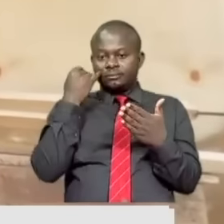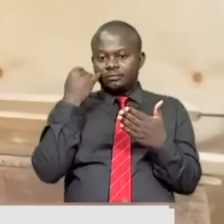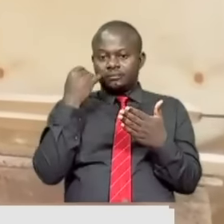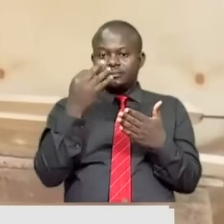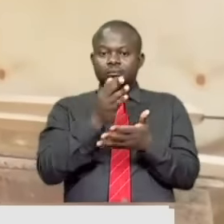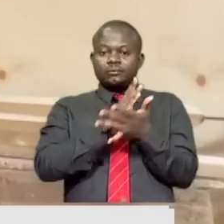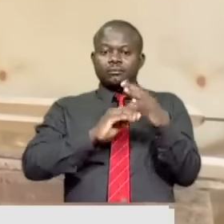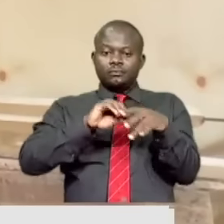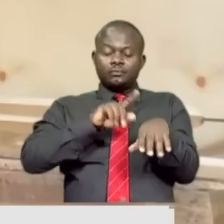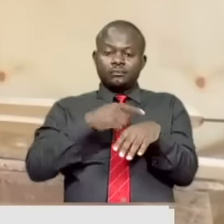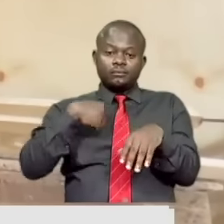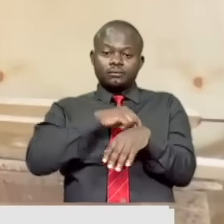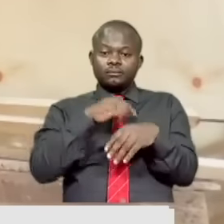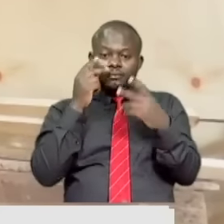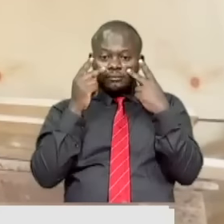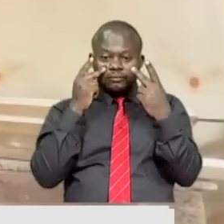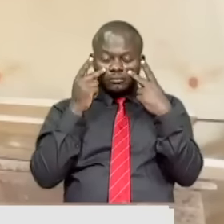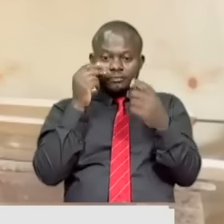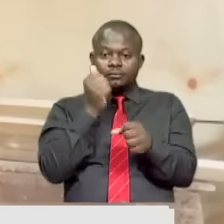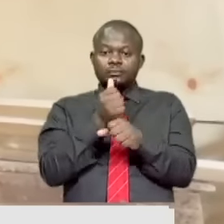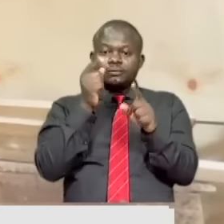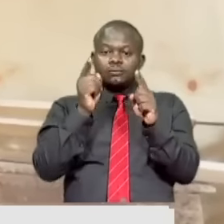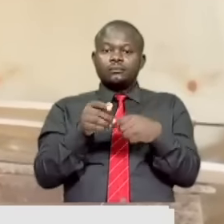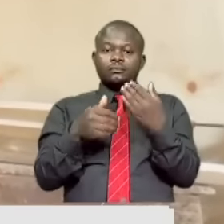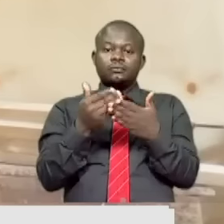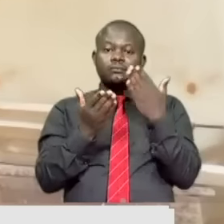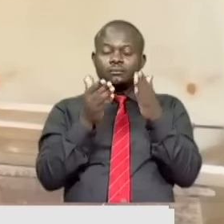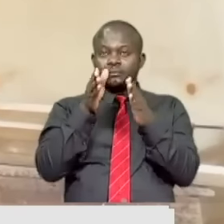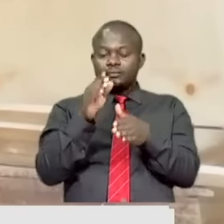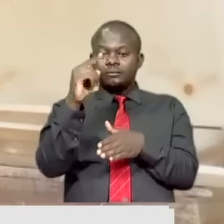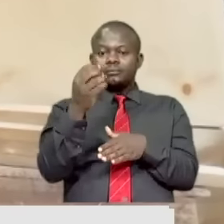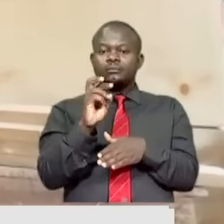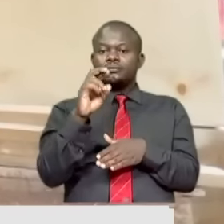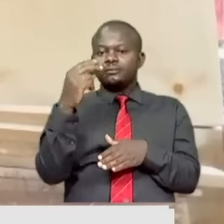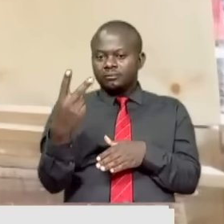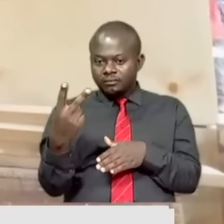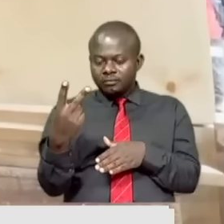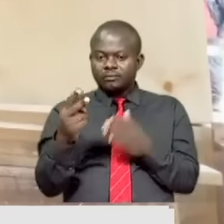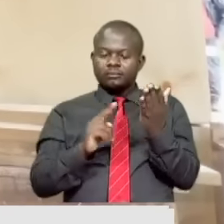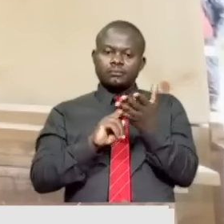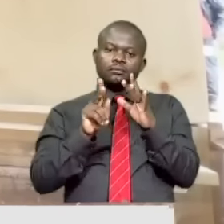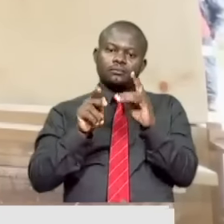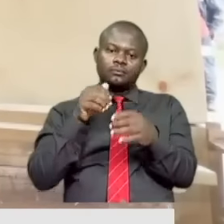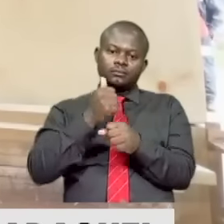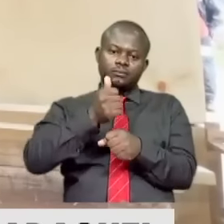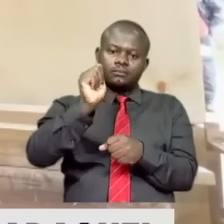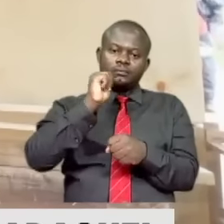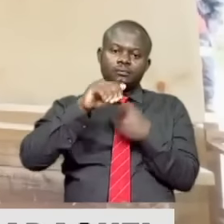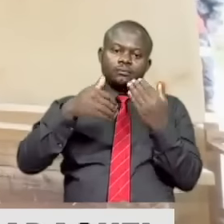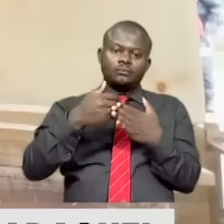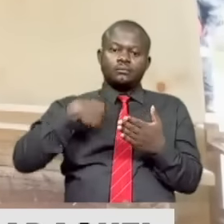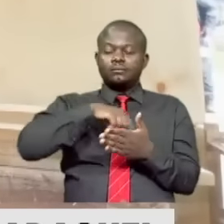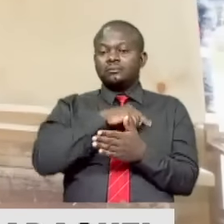ushobora kubona ukabona nk'akazi karabura wenda umuntu umwe cyangwa babiri bita ba rwiyemezamirimo ejo rero ba rubanda